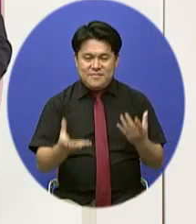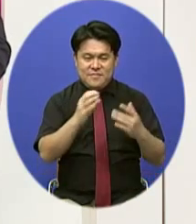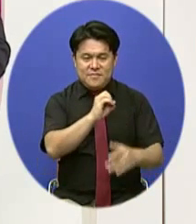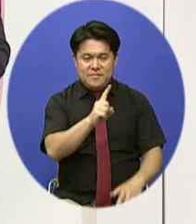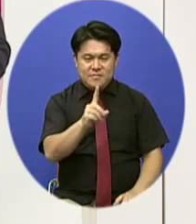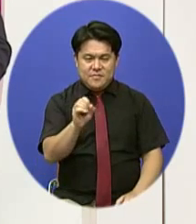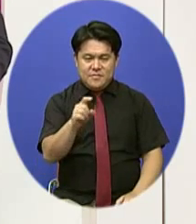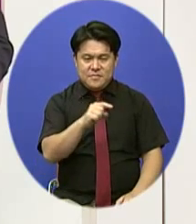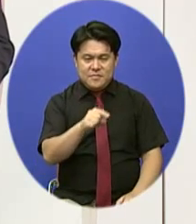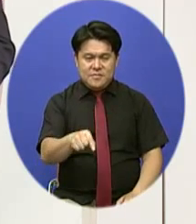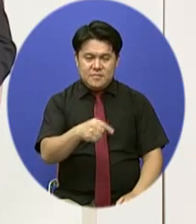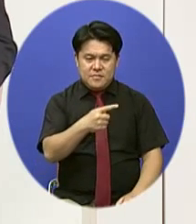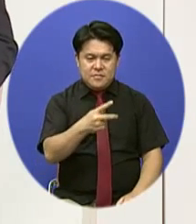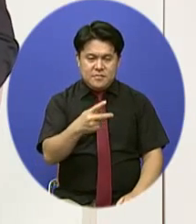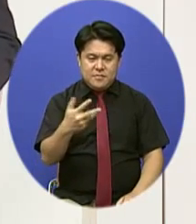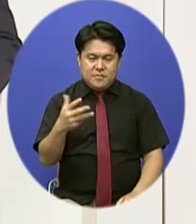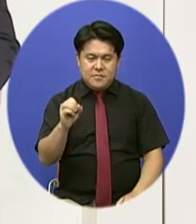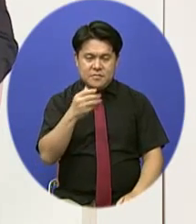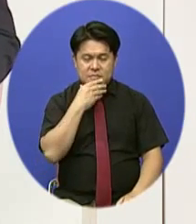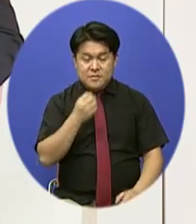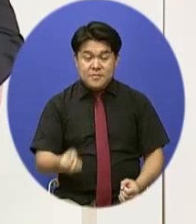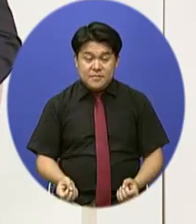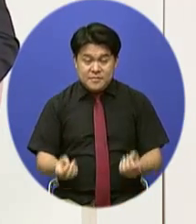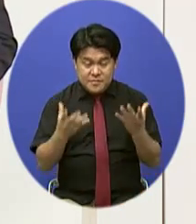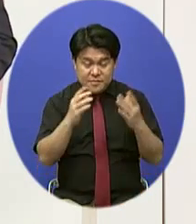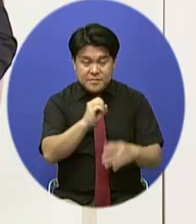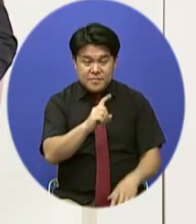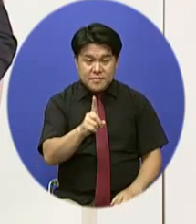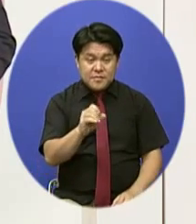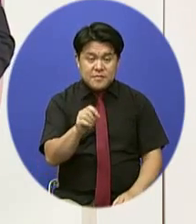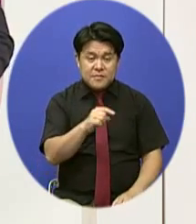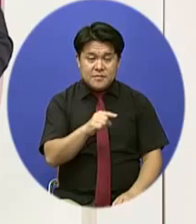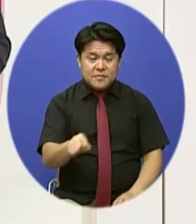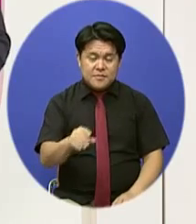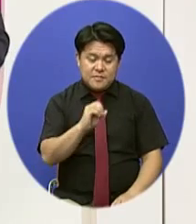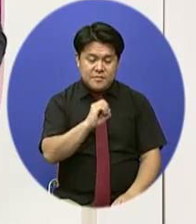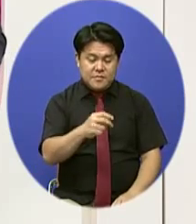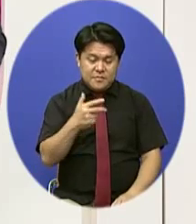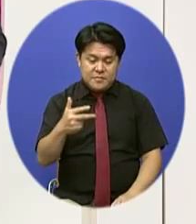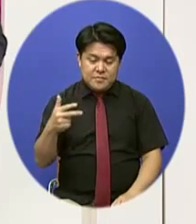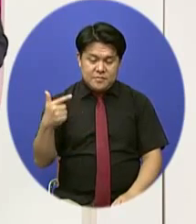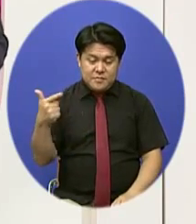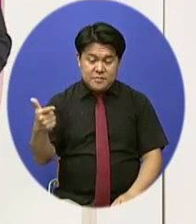010으로 시작하고요. 1280님 축하합니다. 010으로 시작되죠. 끝번호